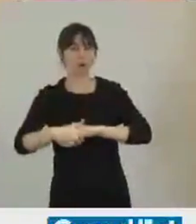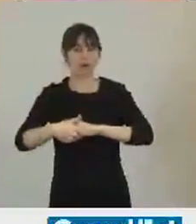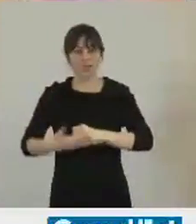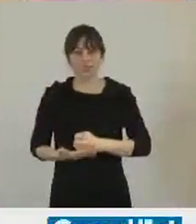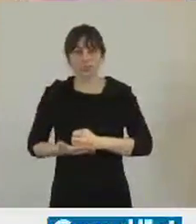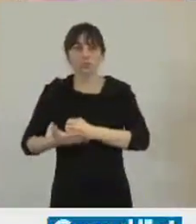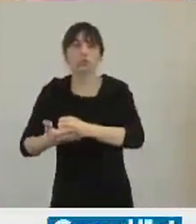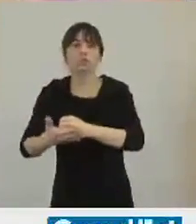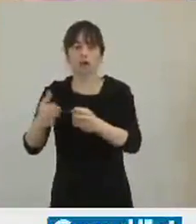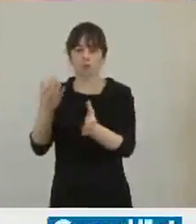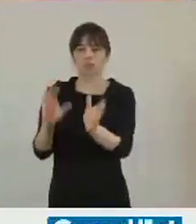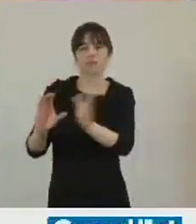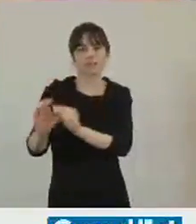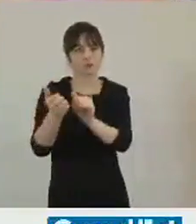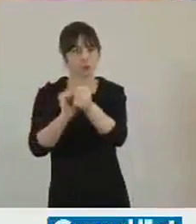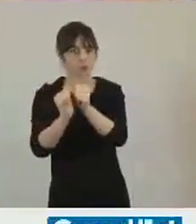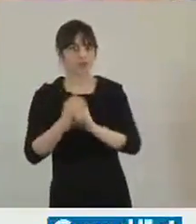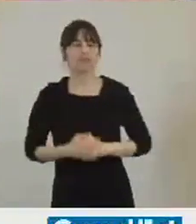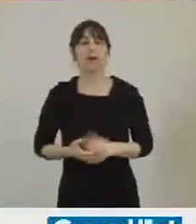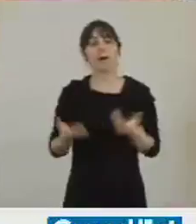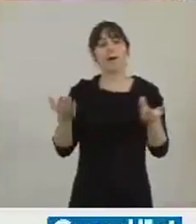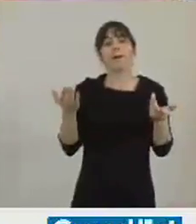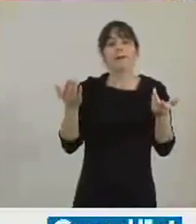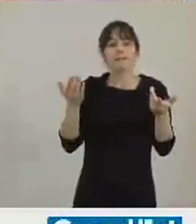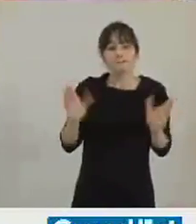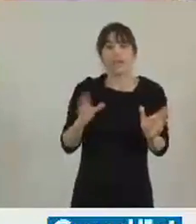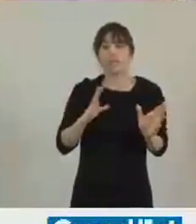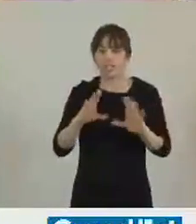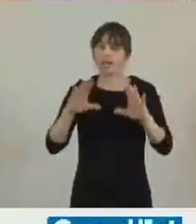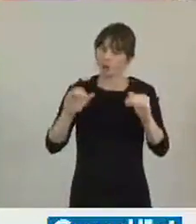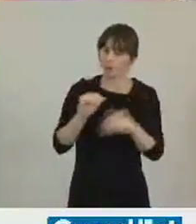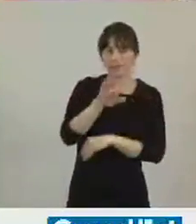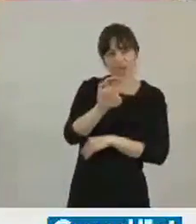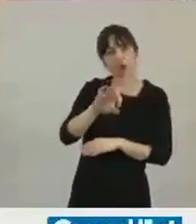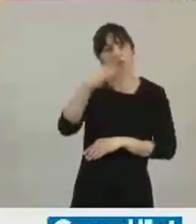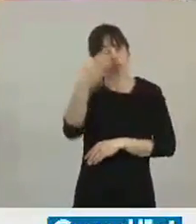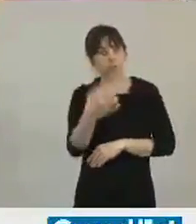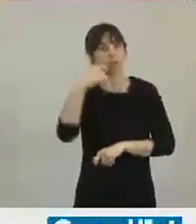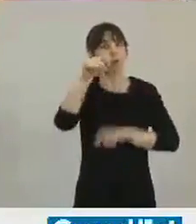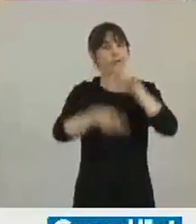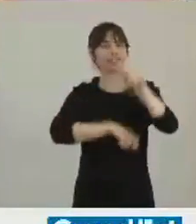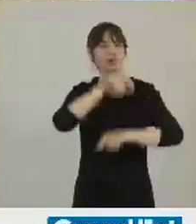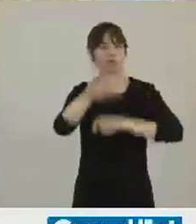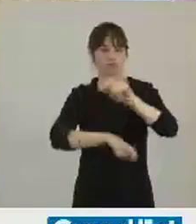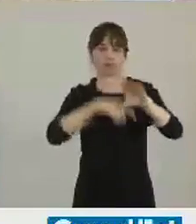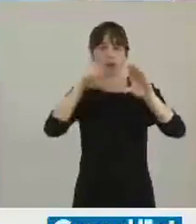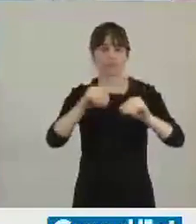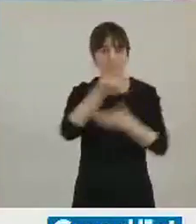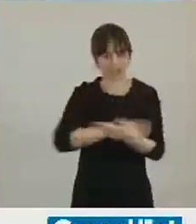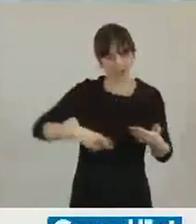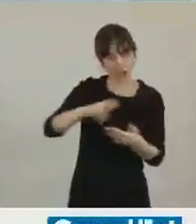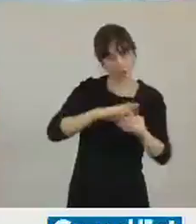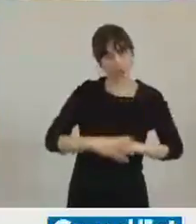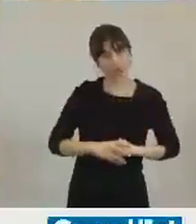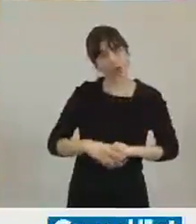investissements sportifs, concerne cependant quelques 40% de la population régionale, environ